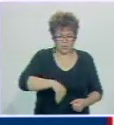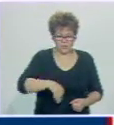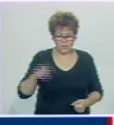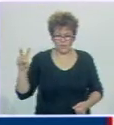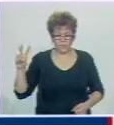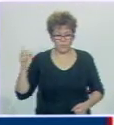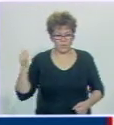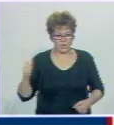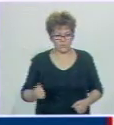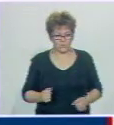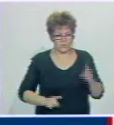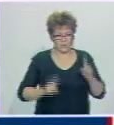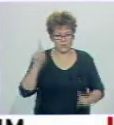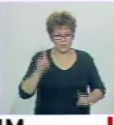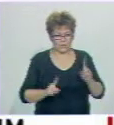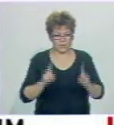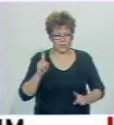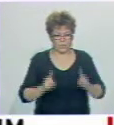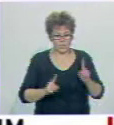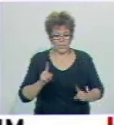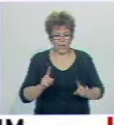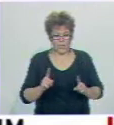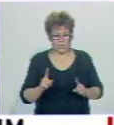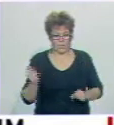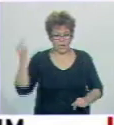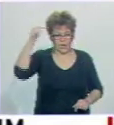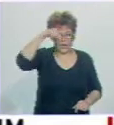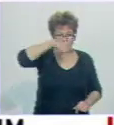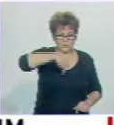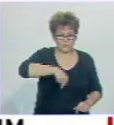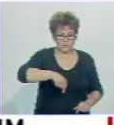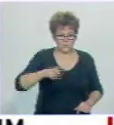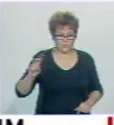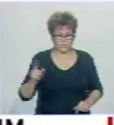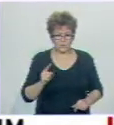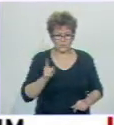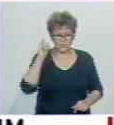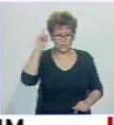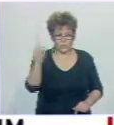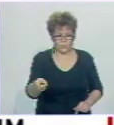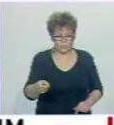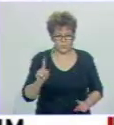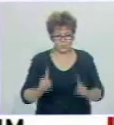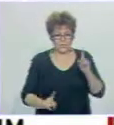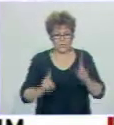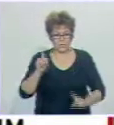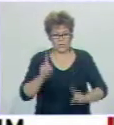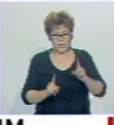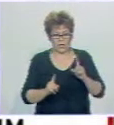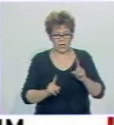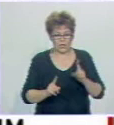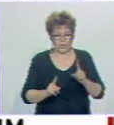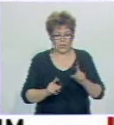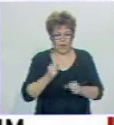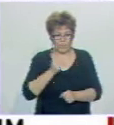dacă a intrat din dispoziția cuiva, dacă avea vreo sarcină de muncă în interiorul